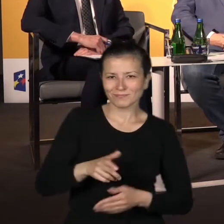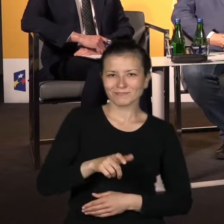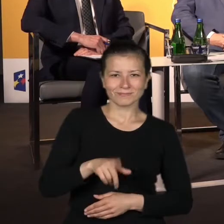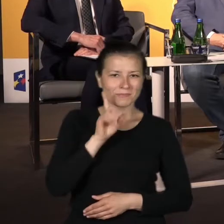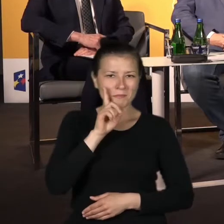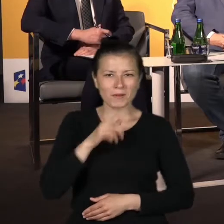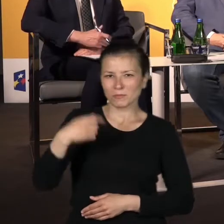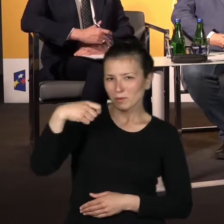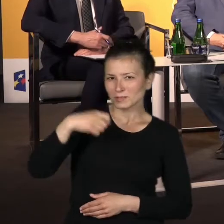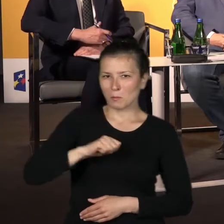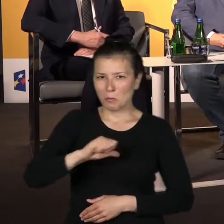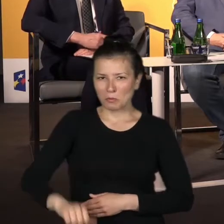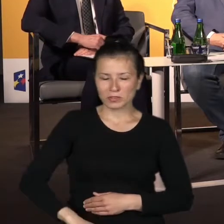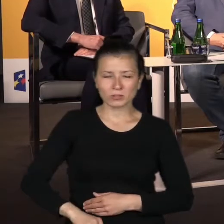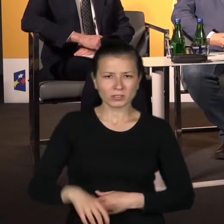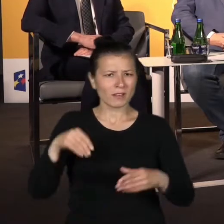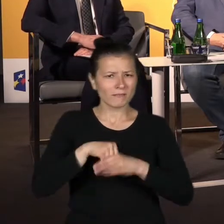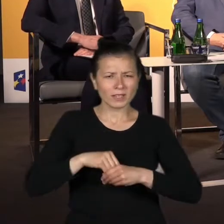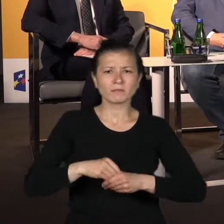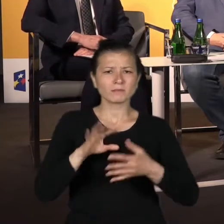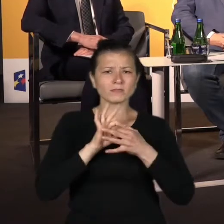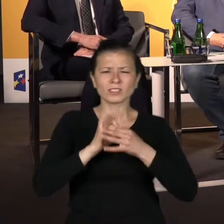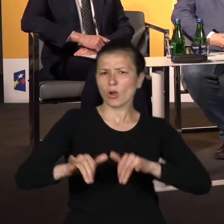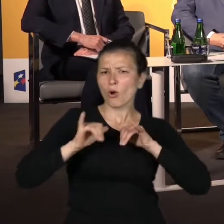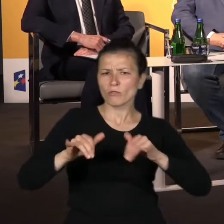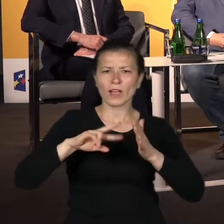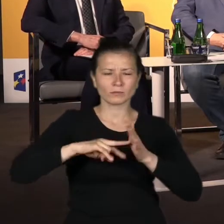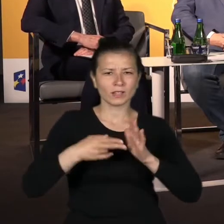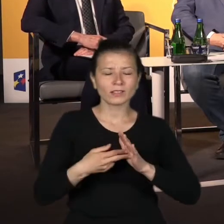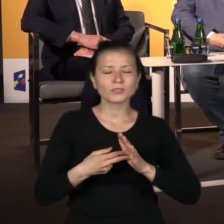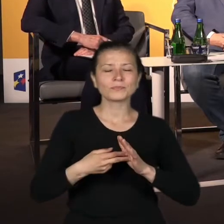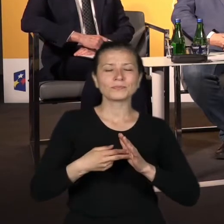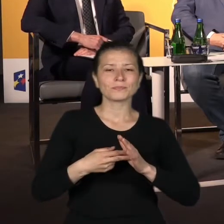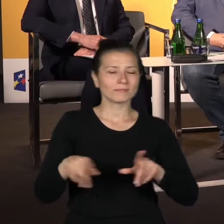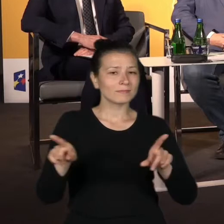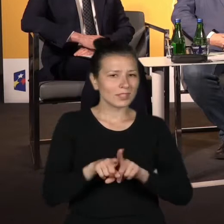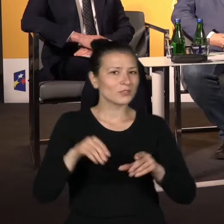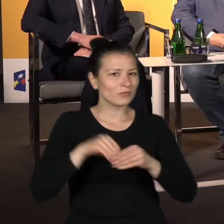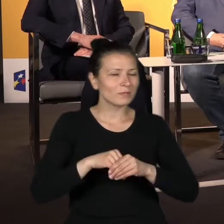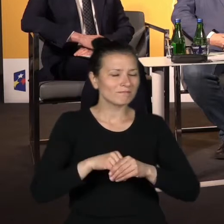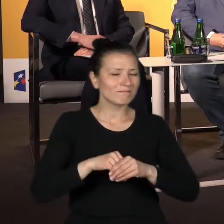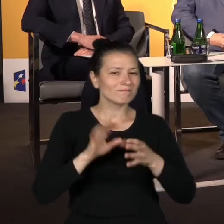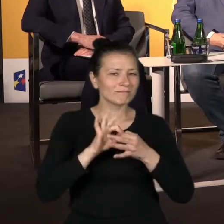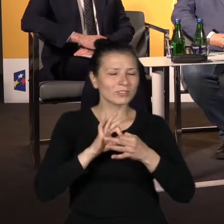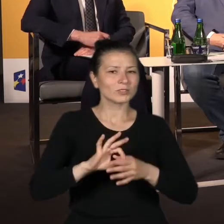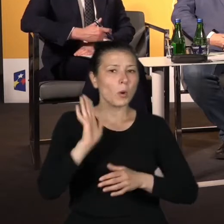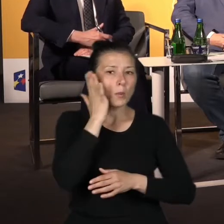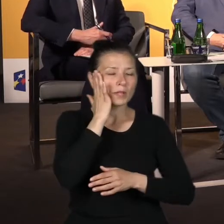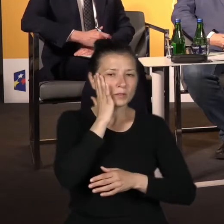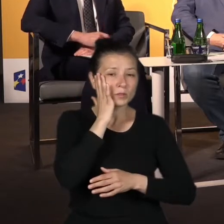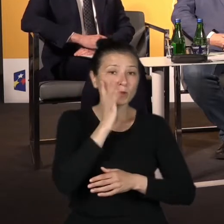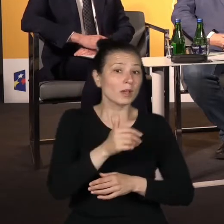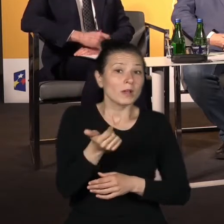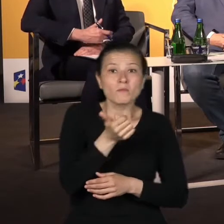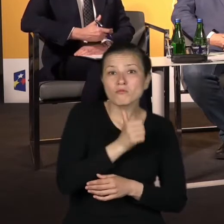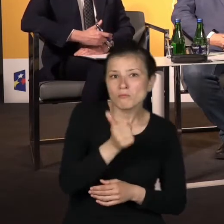pana burmistrza, jest związana z taką odwagą strategiczną, jest związana z umiejętnością podejmowania też pewnego